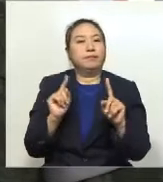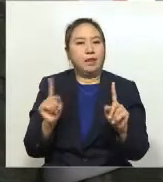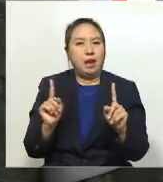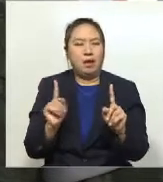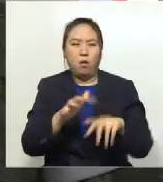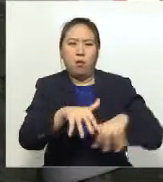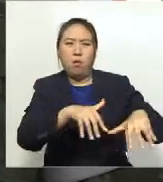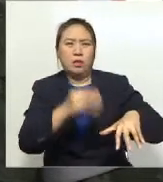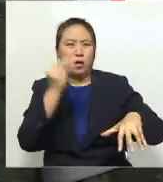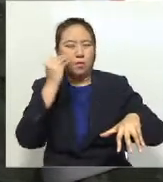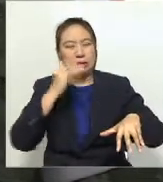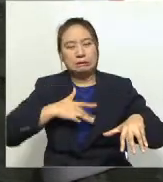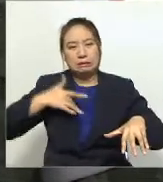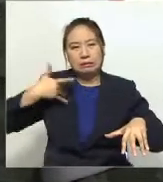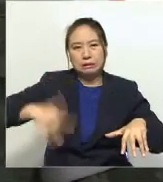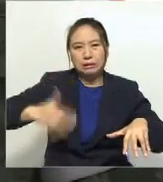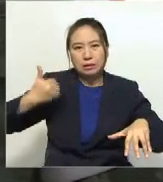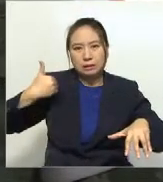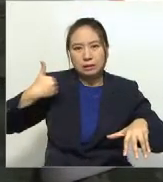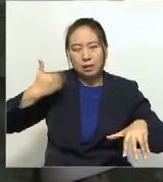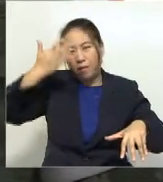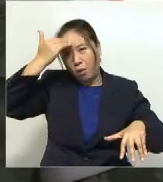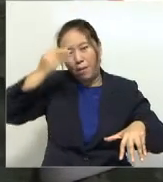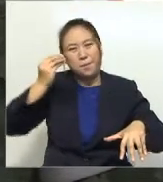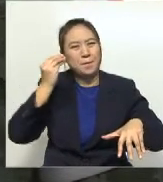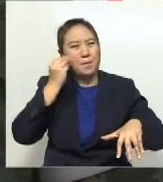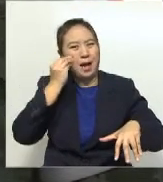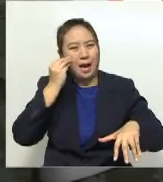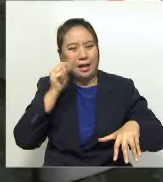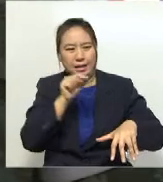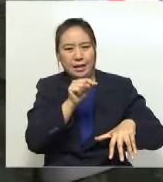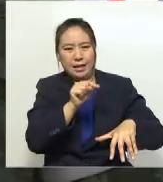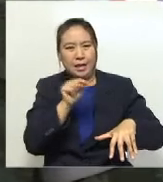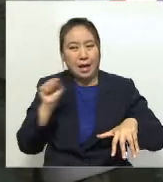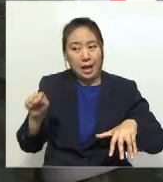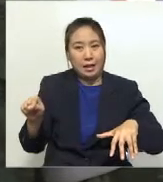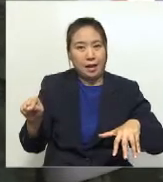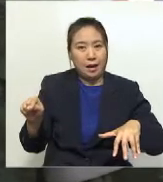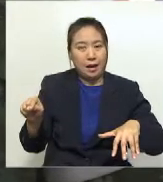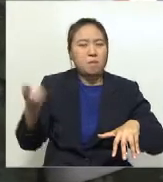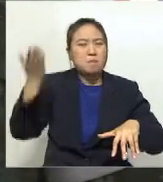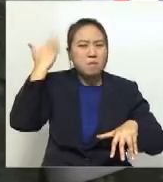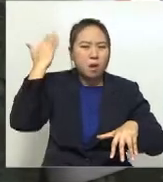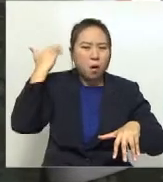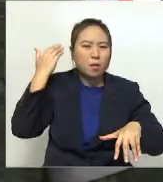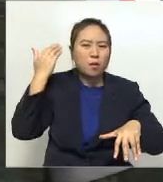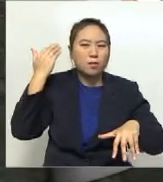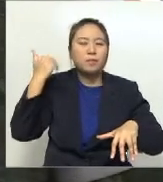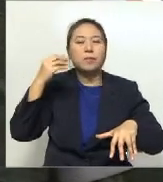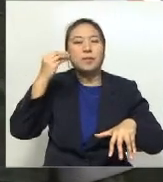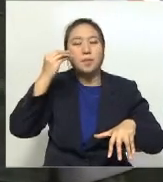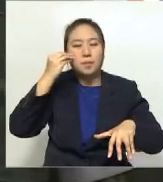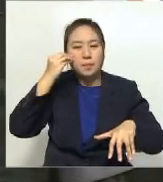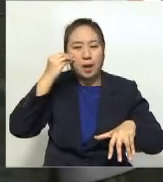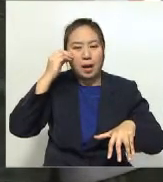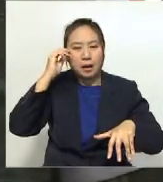ยังไม่ค่อยสบายใจในบางประการนะครับว่าหมู่บ้านบ้านนี้ยังเคยเป็นหมู่บ้านเก่านะครับหมู่บ้านเก่าเ